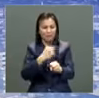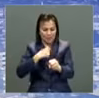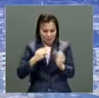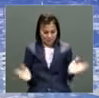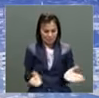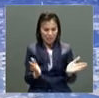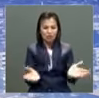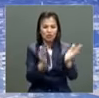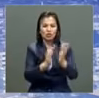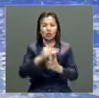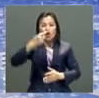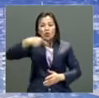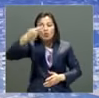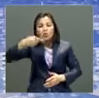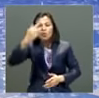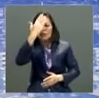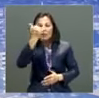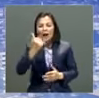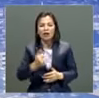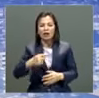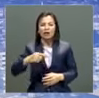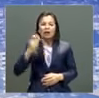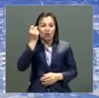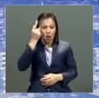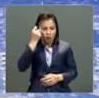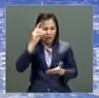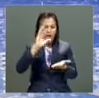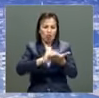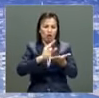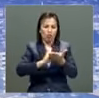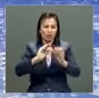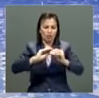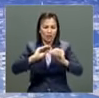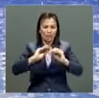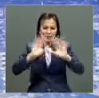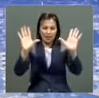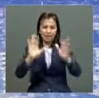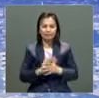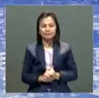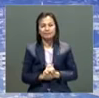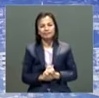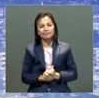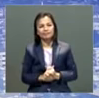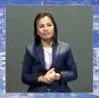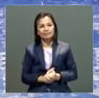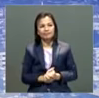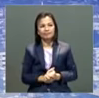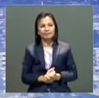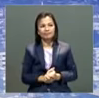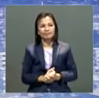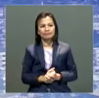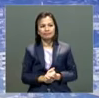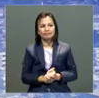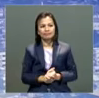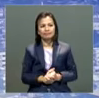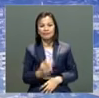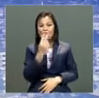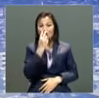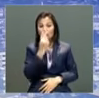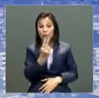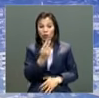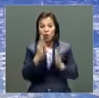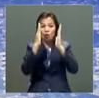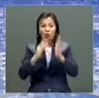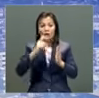นนะครับพูดเยอะสักนิดหนึ่งเพื่อที่ให้แปลความให้ถูกต้องนะครับกลับมาเรื่องของมาตรการของการนำคนไทย